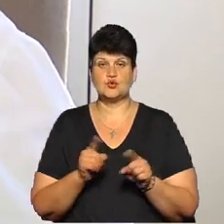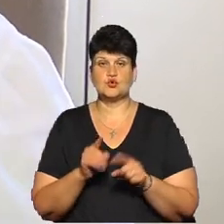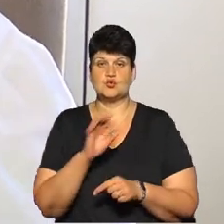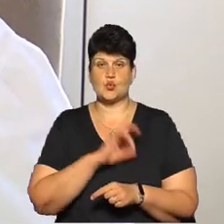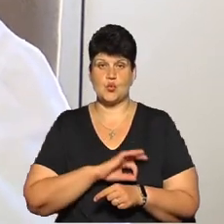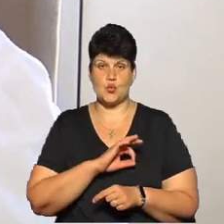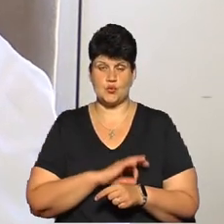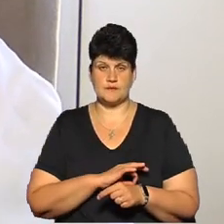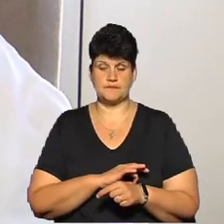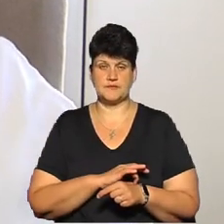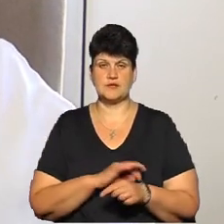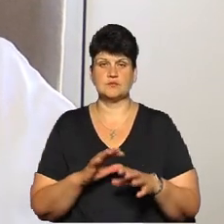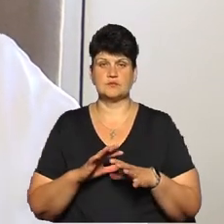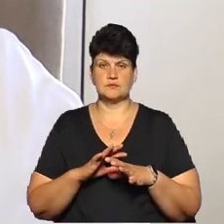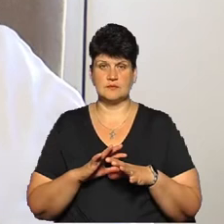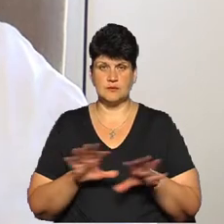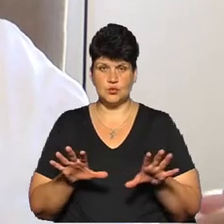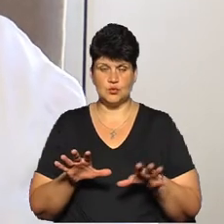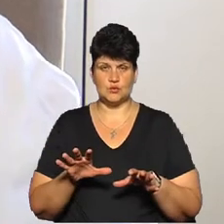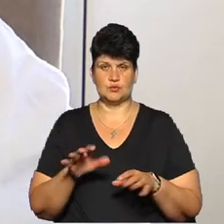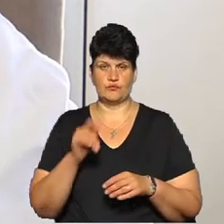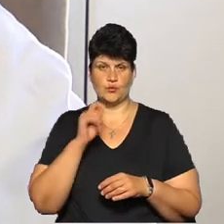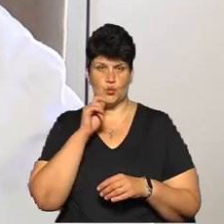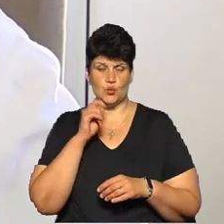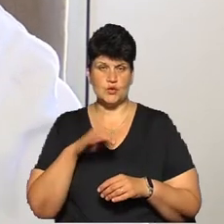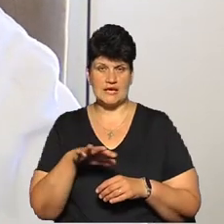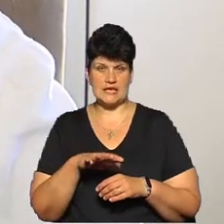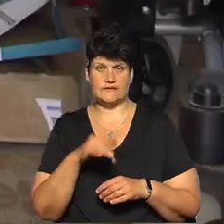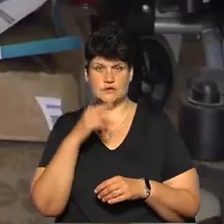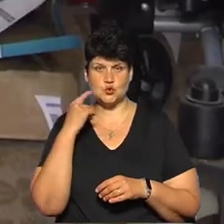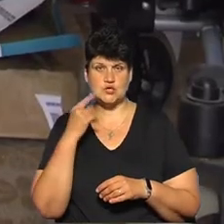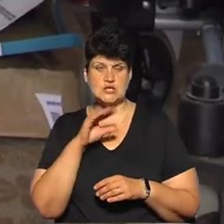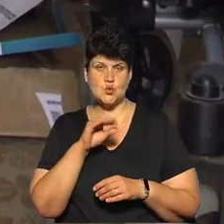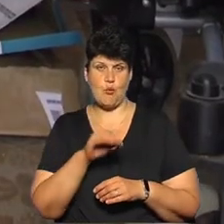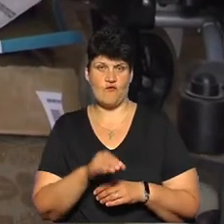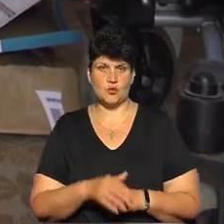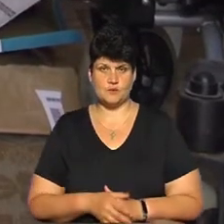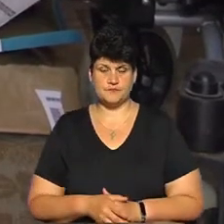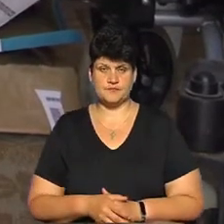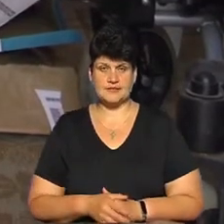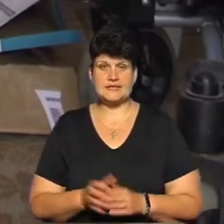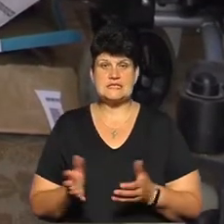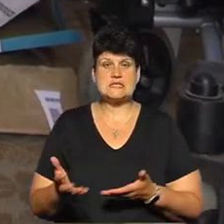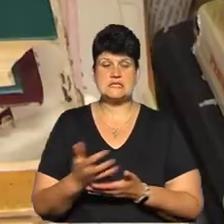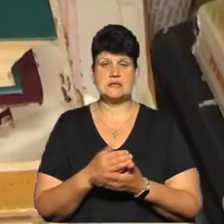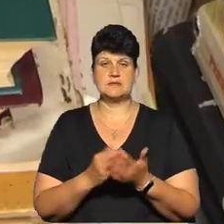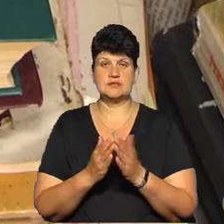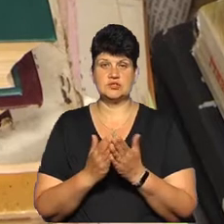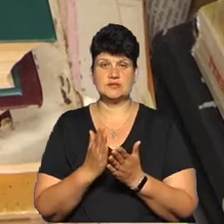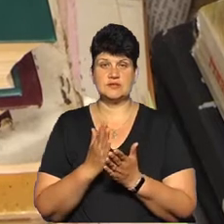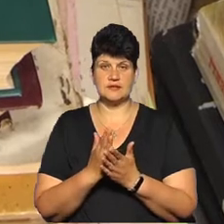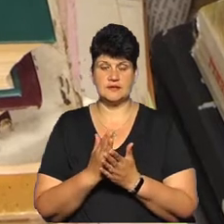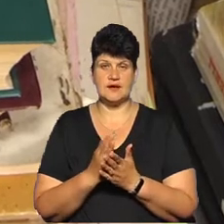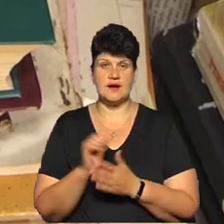позбавити Україну від російськомовного». Серед зібраного, каже Іван Космина, зокрема